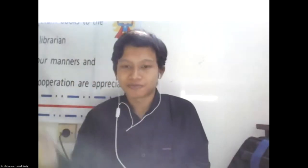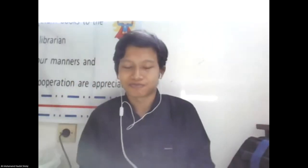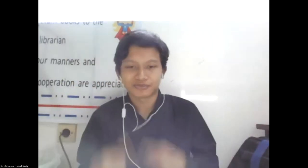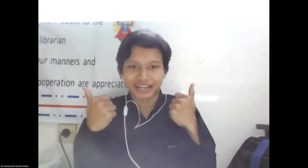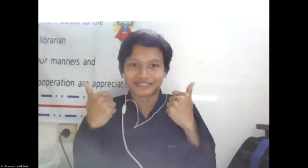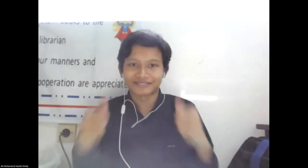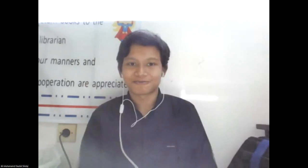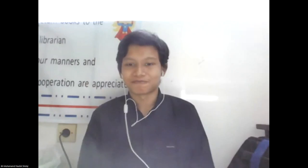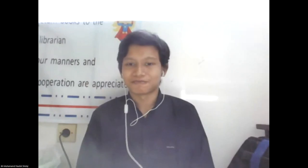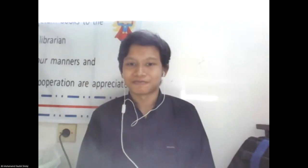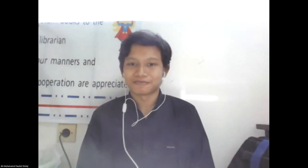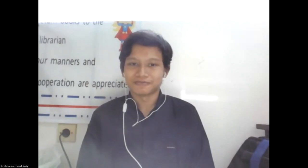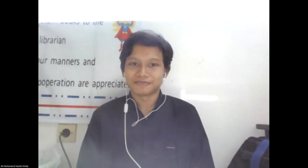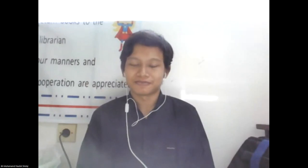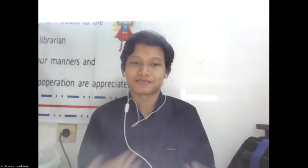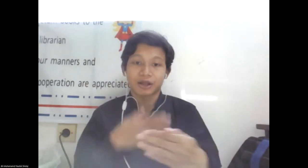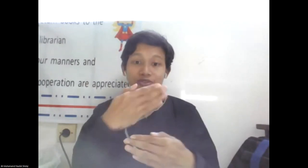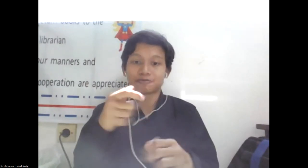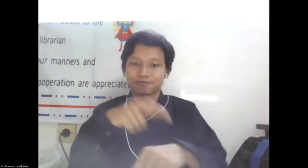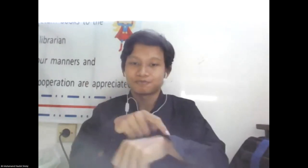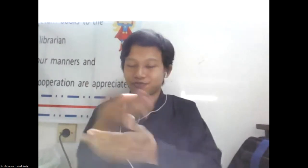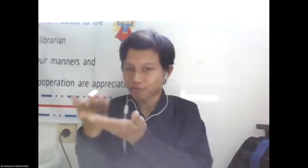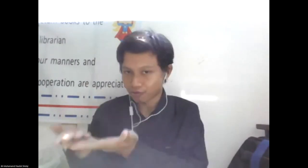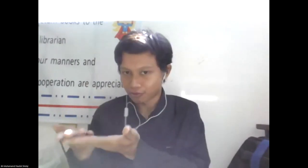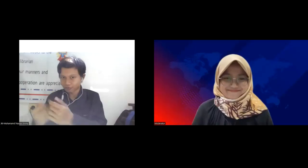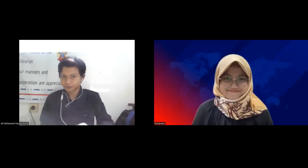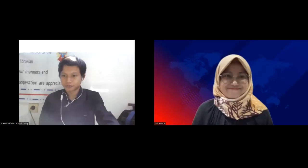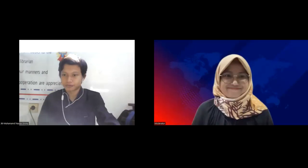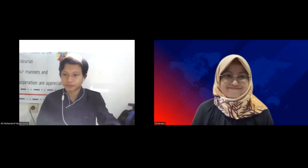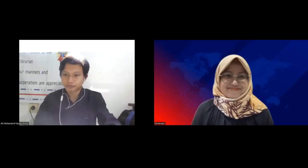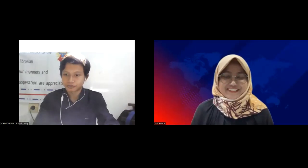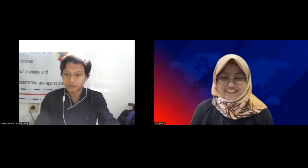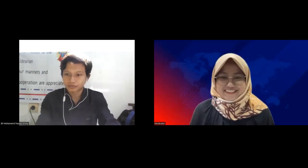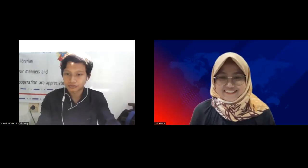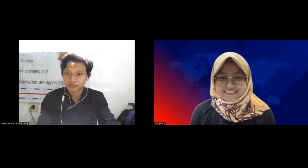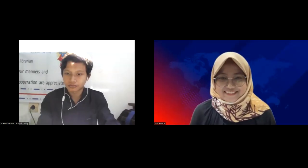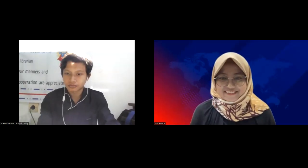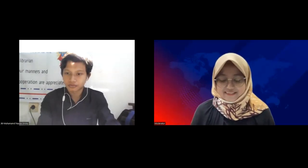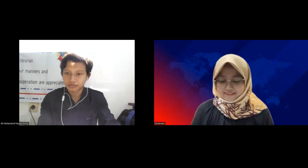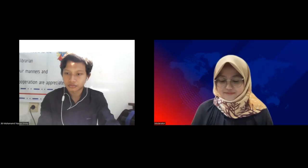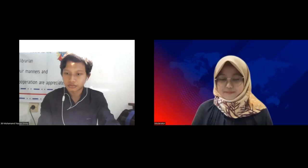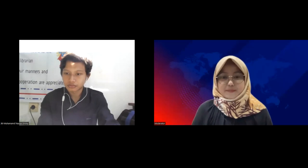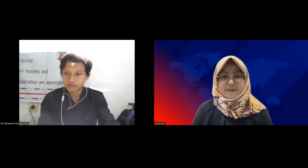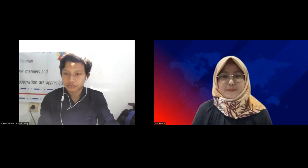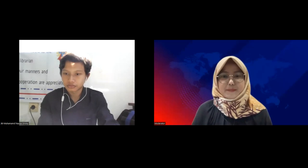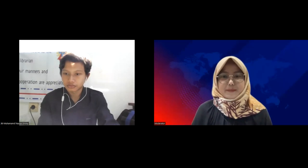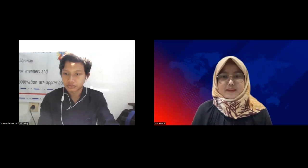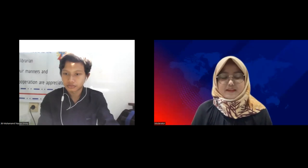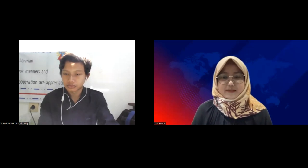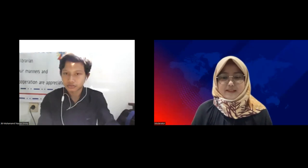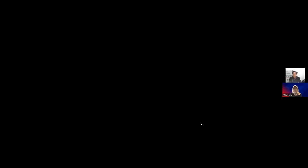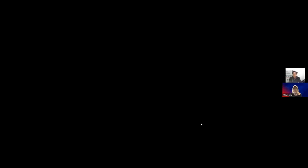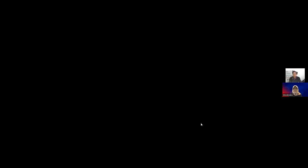Baiklah selanjutnya waktu kami sampaikan kepada Mbak Ani ya kepada Mbak Ani kami silahkan